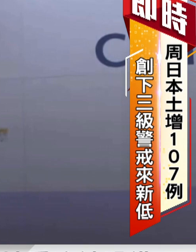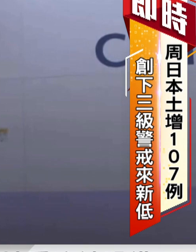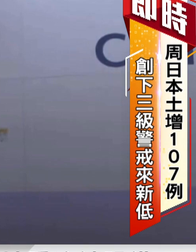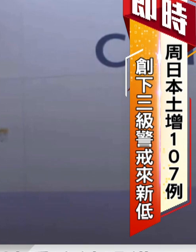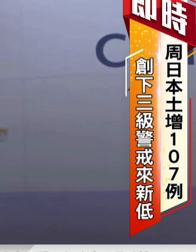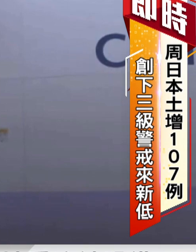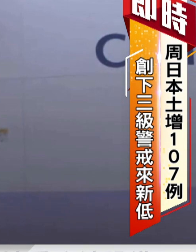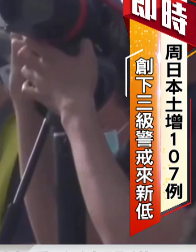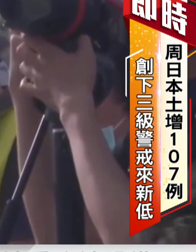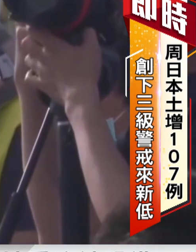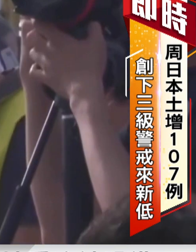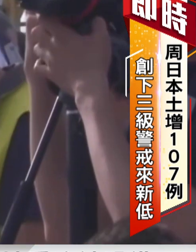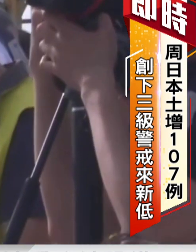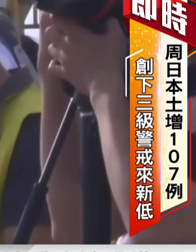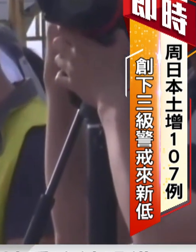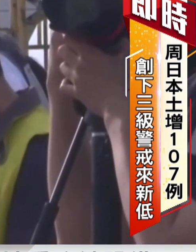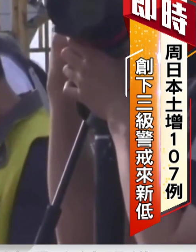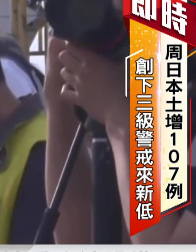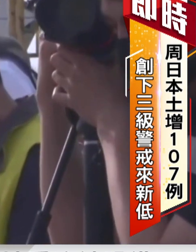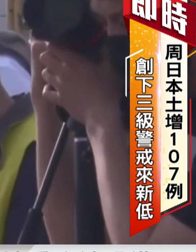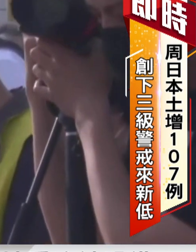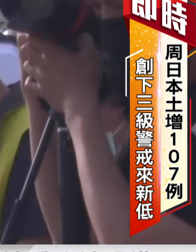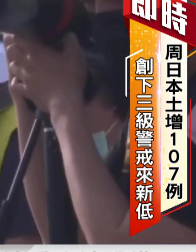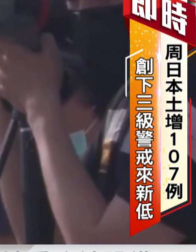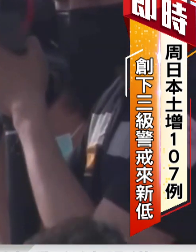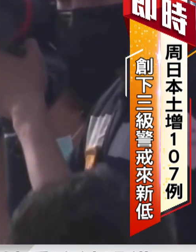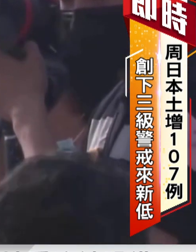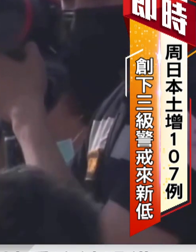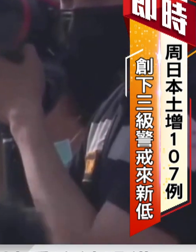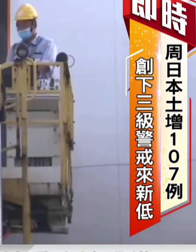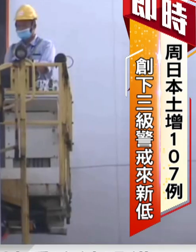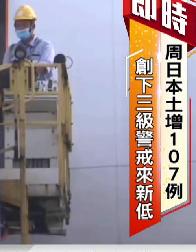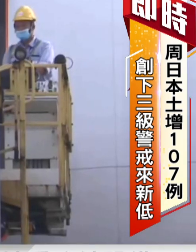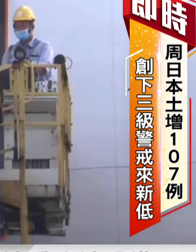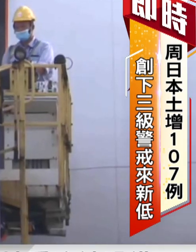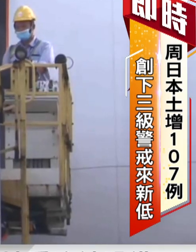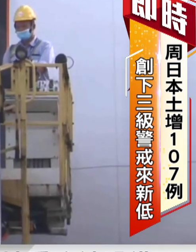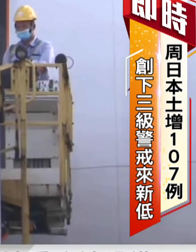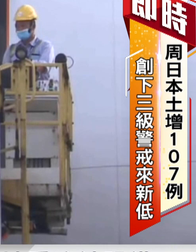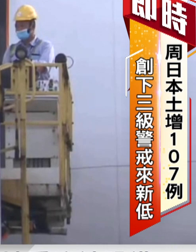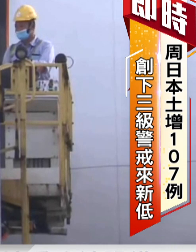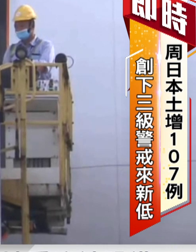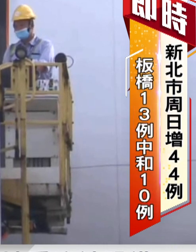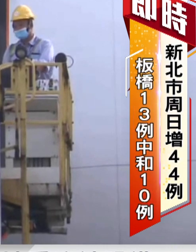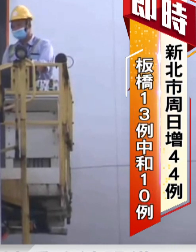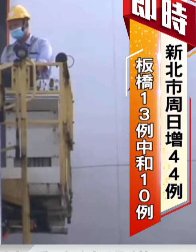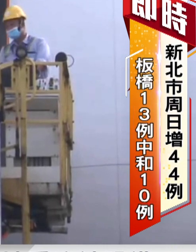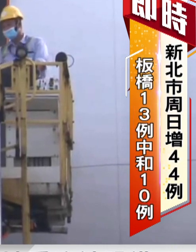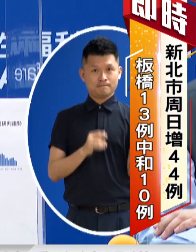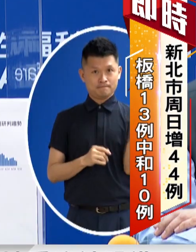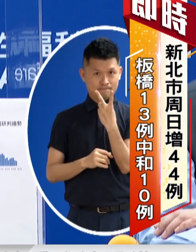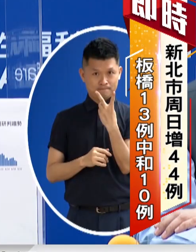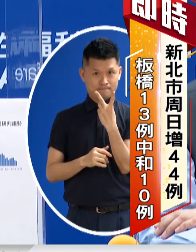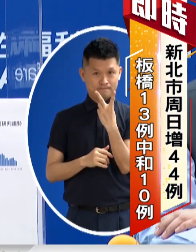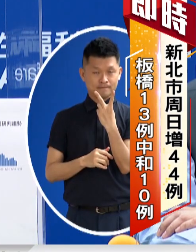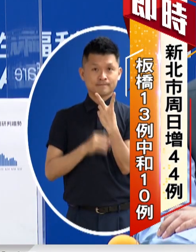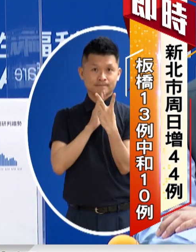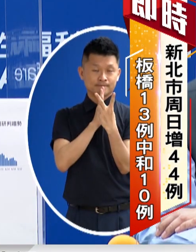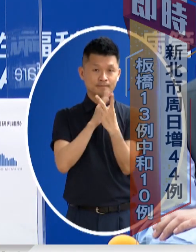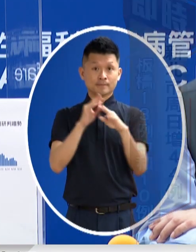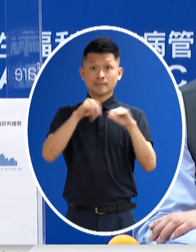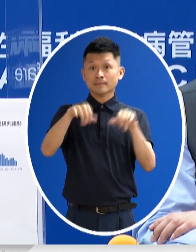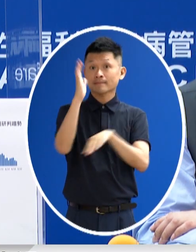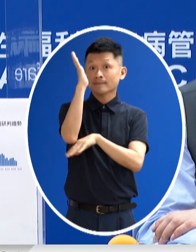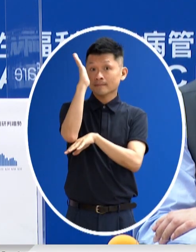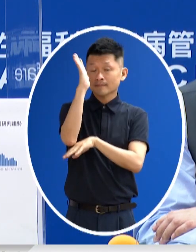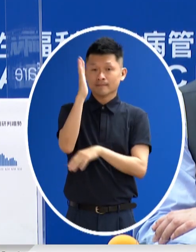250万剂莫德纳疫苗，总数比 AZ 还要多，民众是否能够自行选择疫苗厂牌？ 在我们的地方政府在